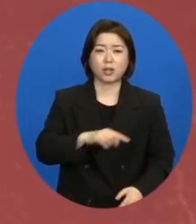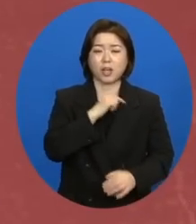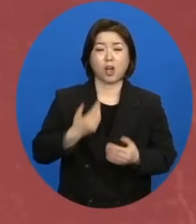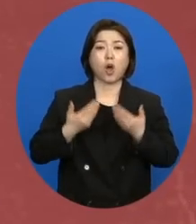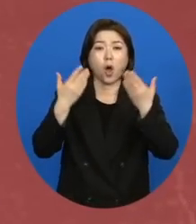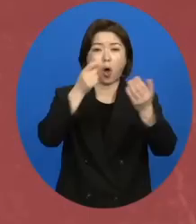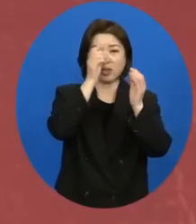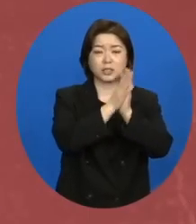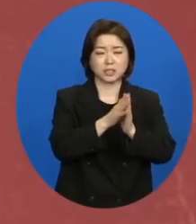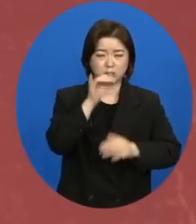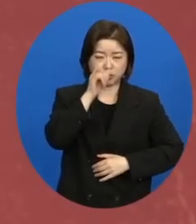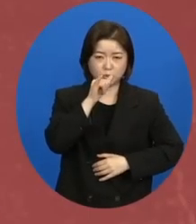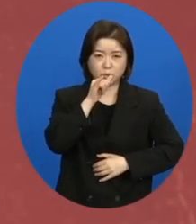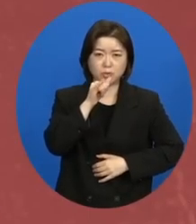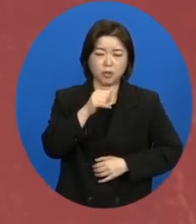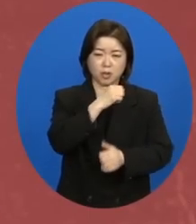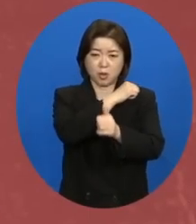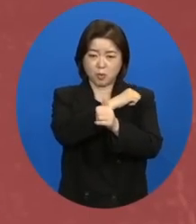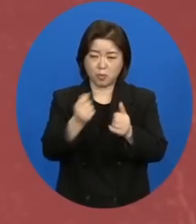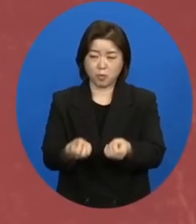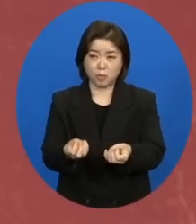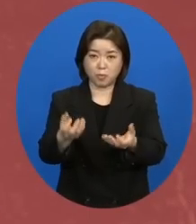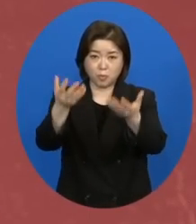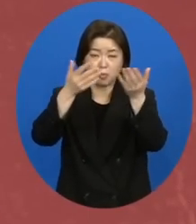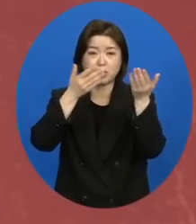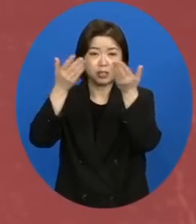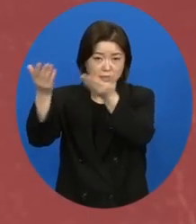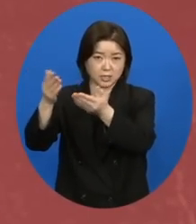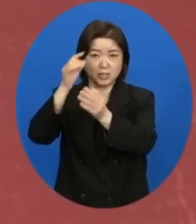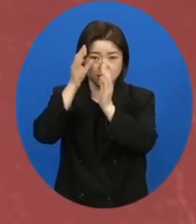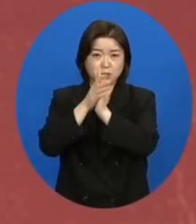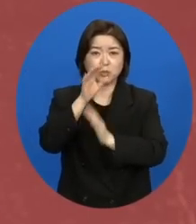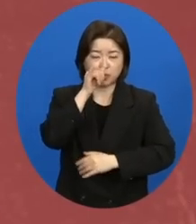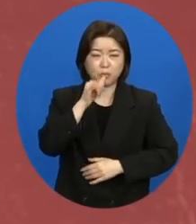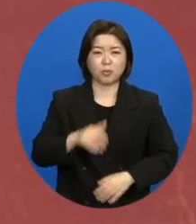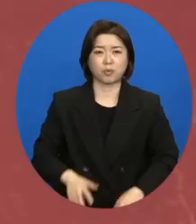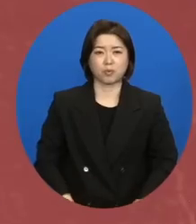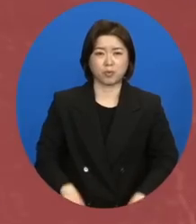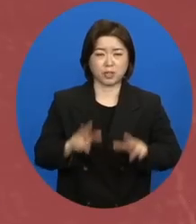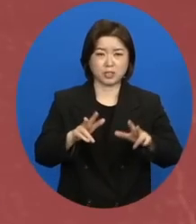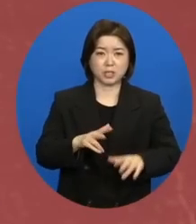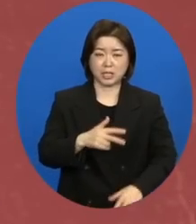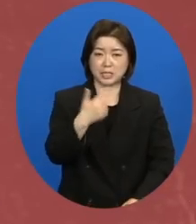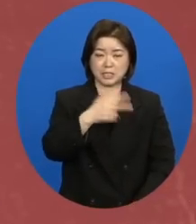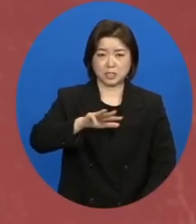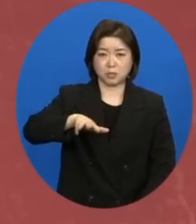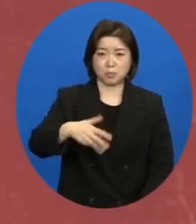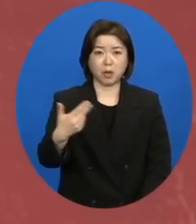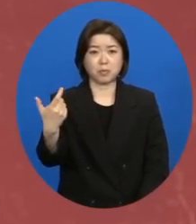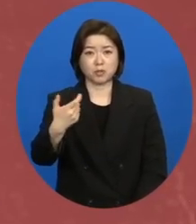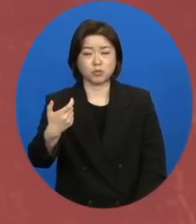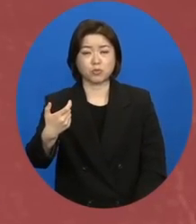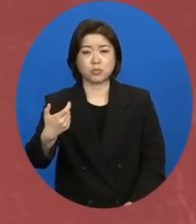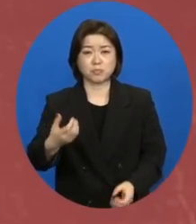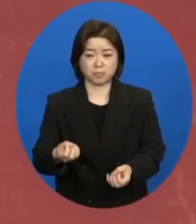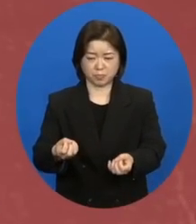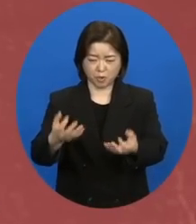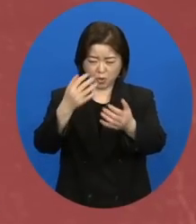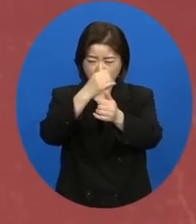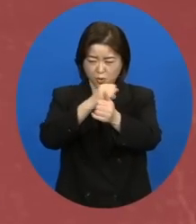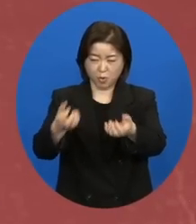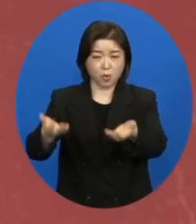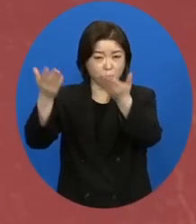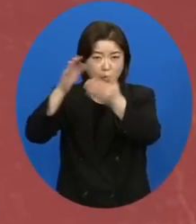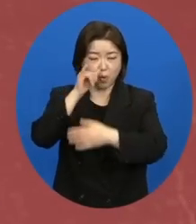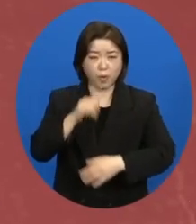있고요. 번제를 드리며 번제를 드리며 저는 지금 7,860번제를 하고 있어요. 예배